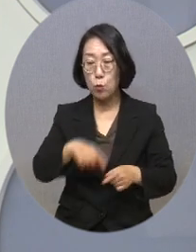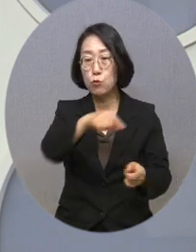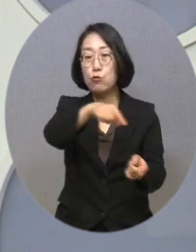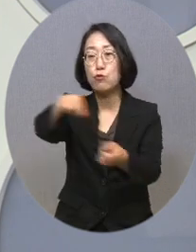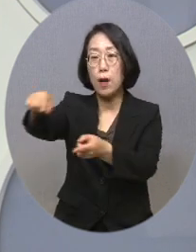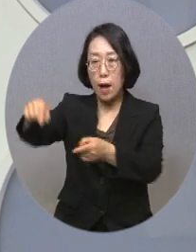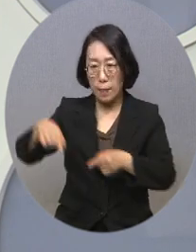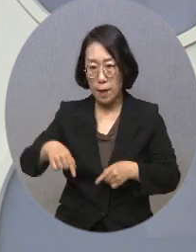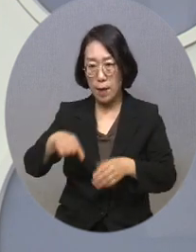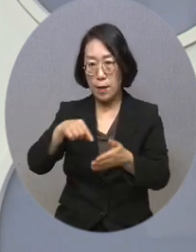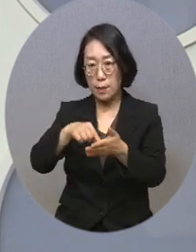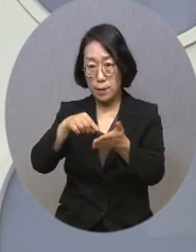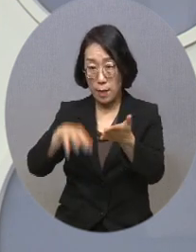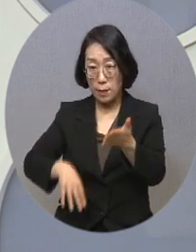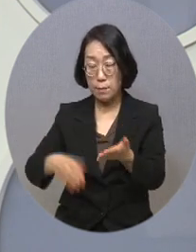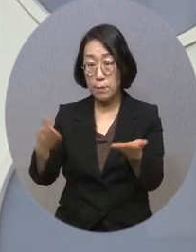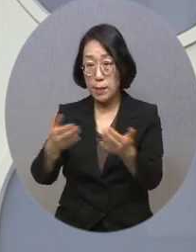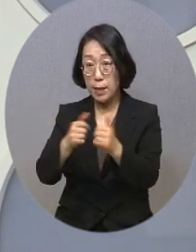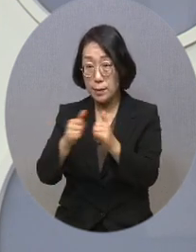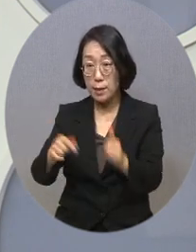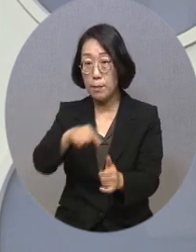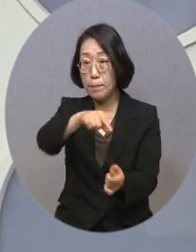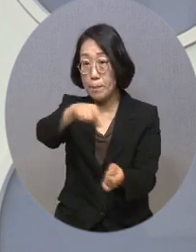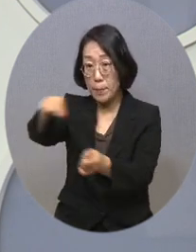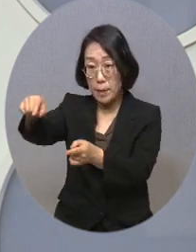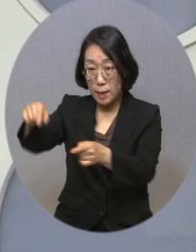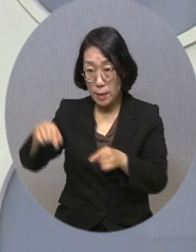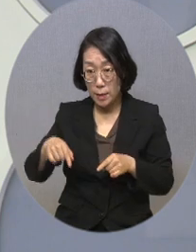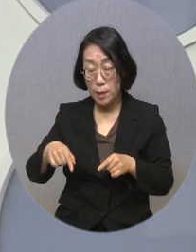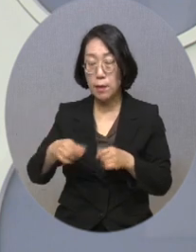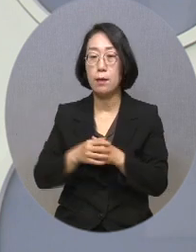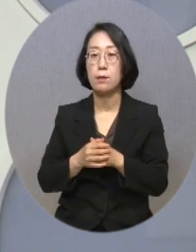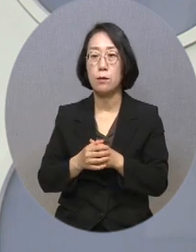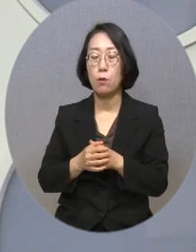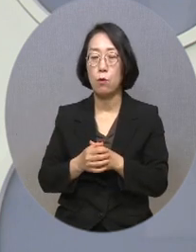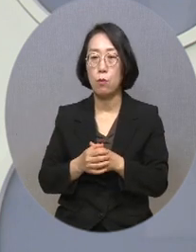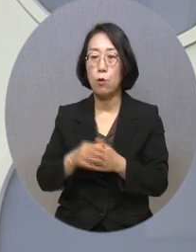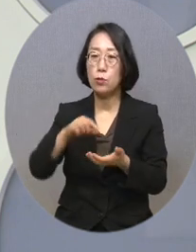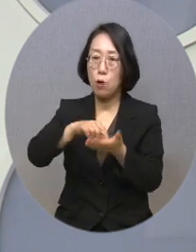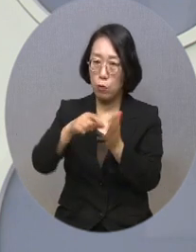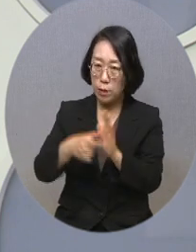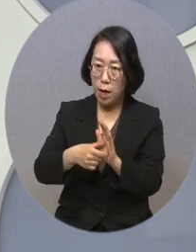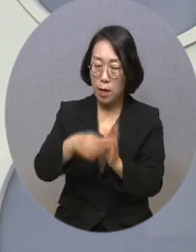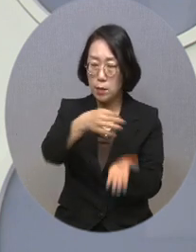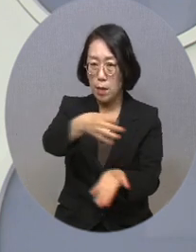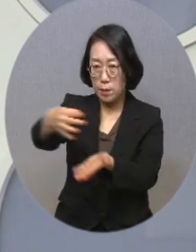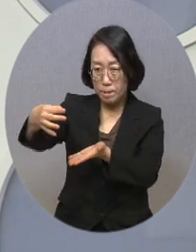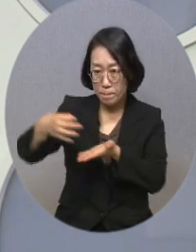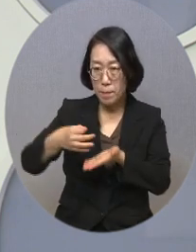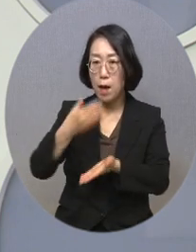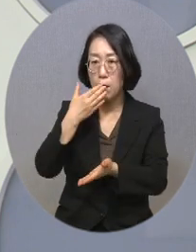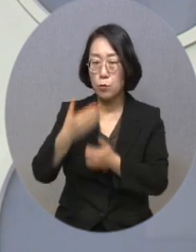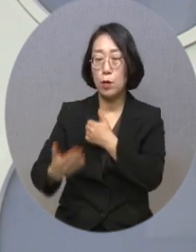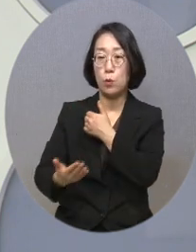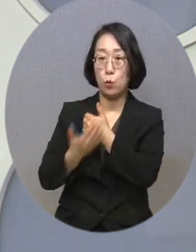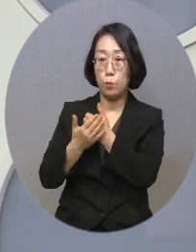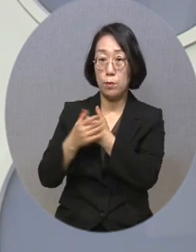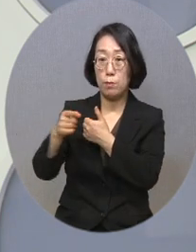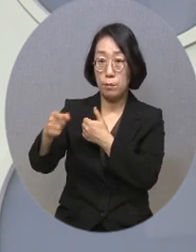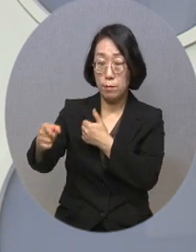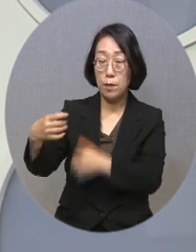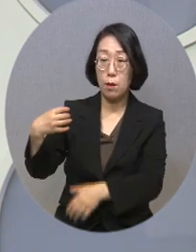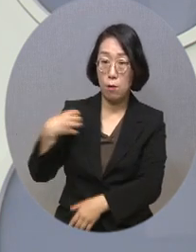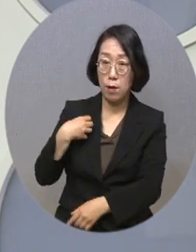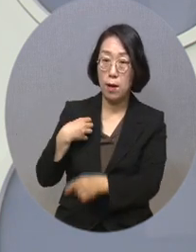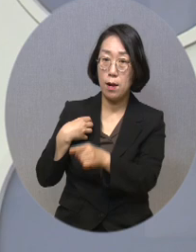납세자들의 재산을 이제 형성하는 것을 돕고 또 적정한 납세를 할 수 있도록 하는 것을 우리